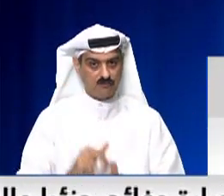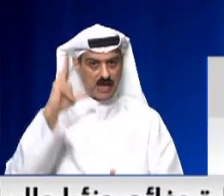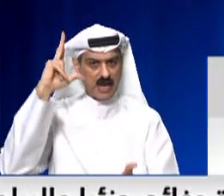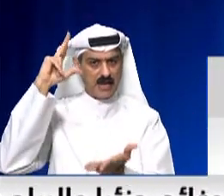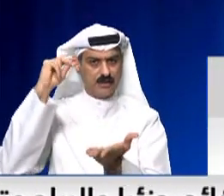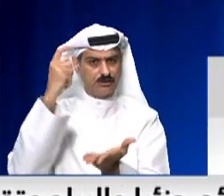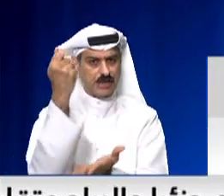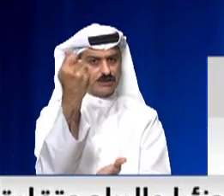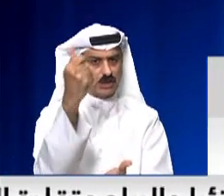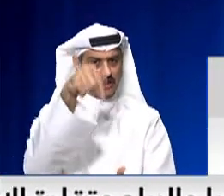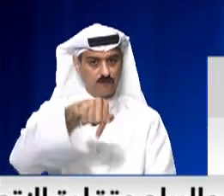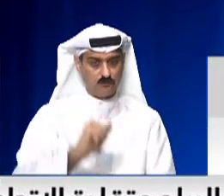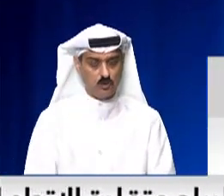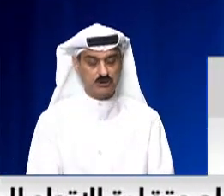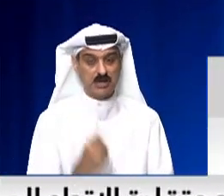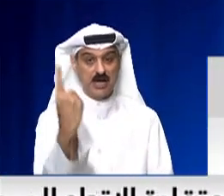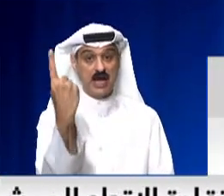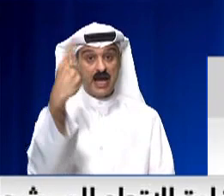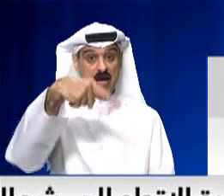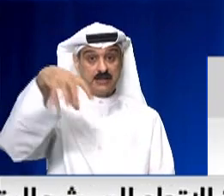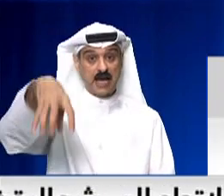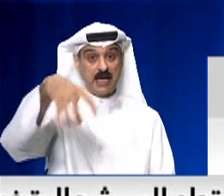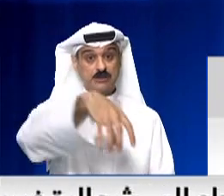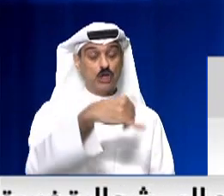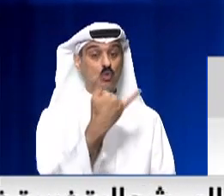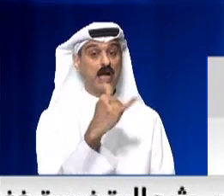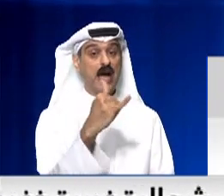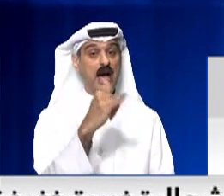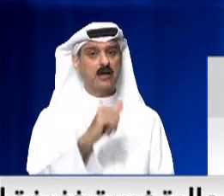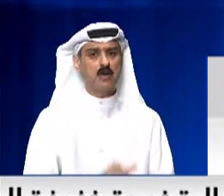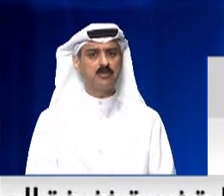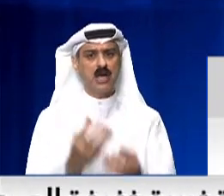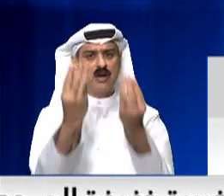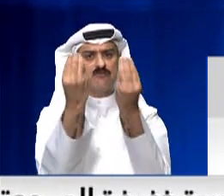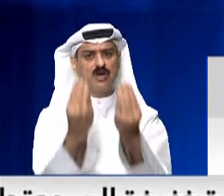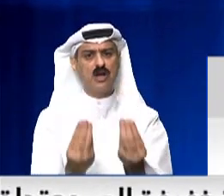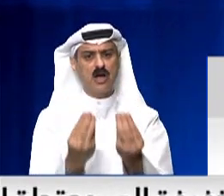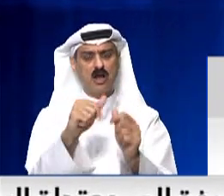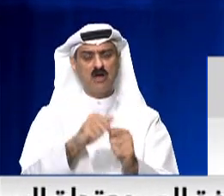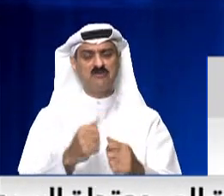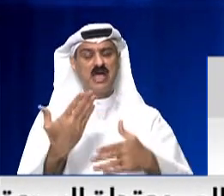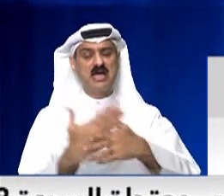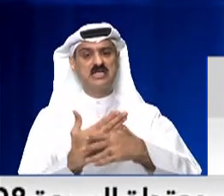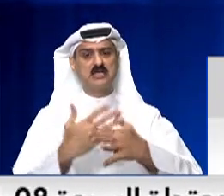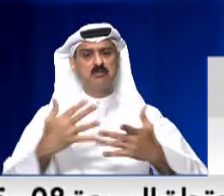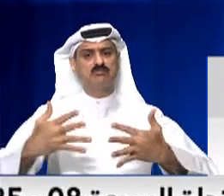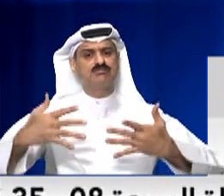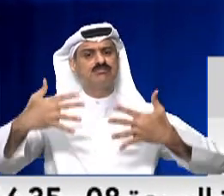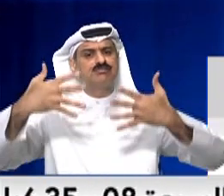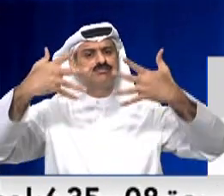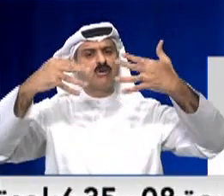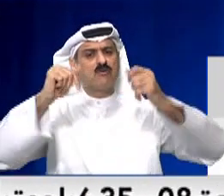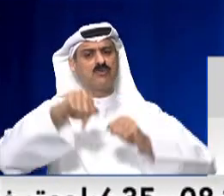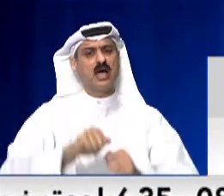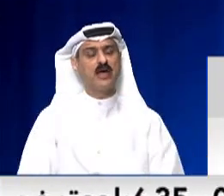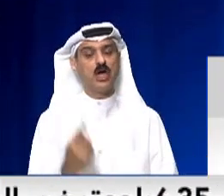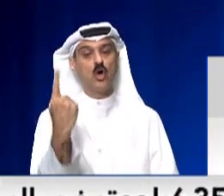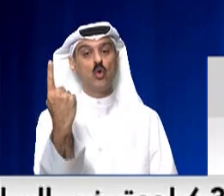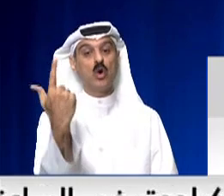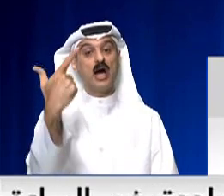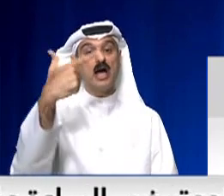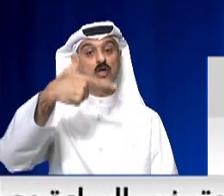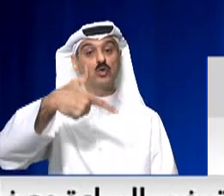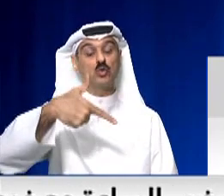الماليه لاحد عشره دوله عربيه لتخفيف بعثات الغازات الدفيئه تقدر بنحو 71